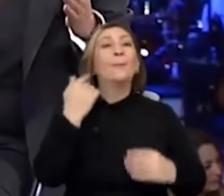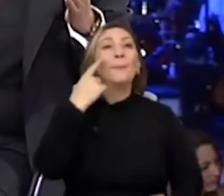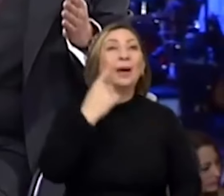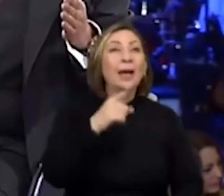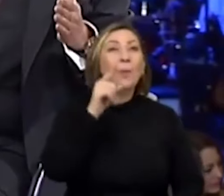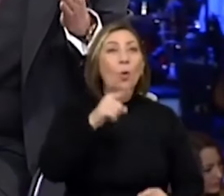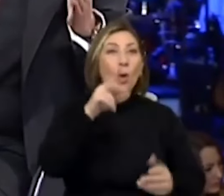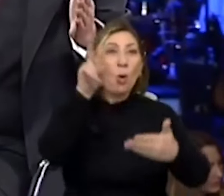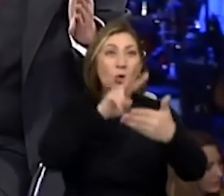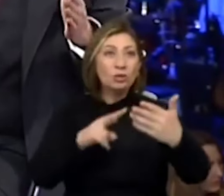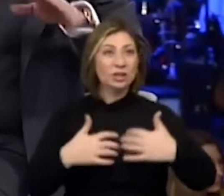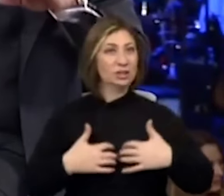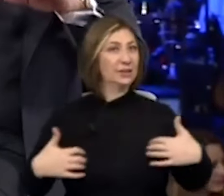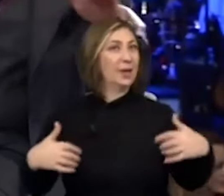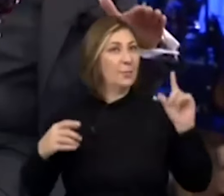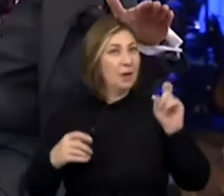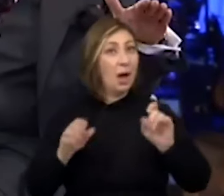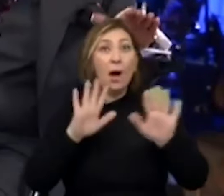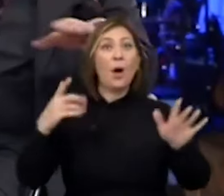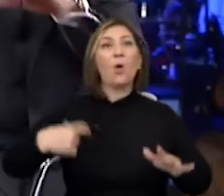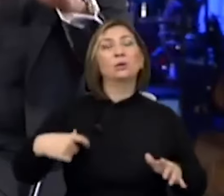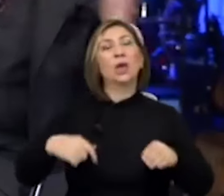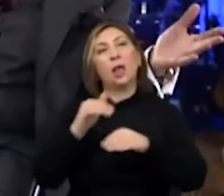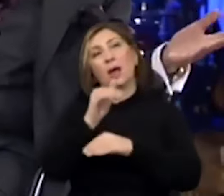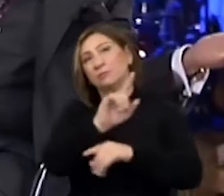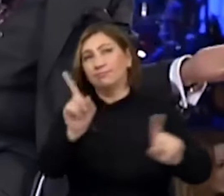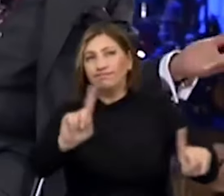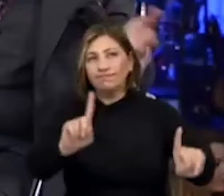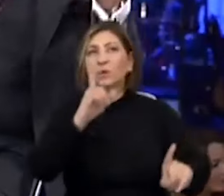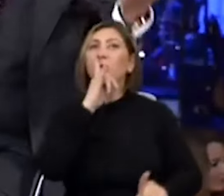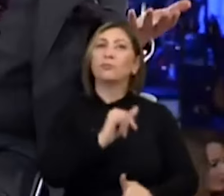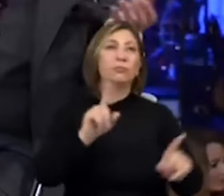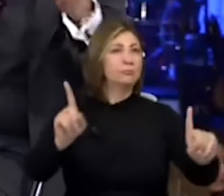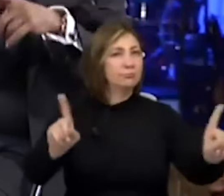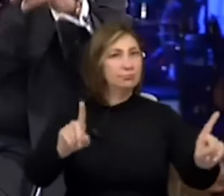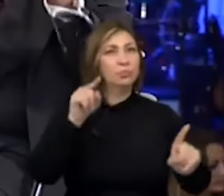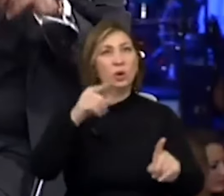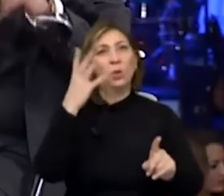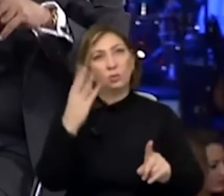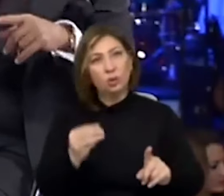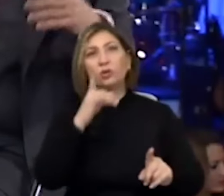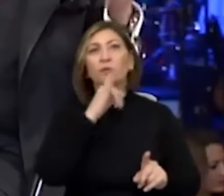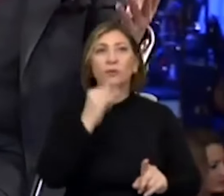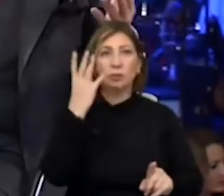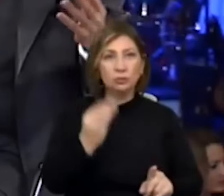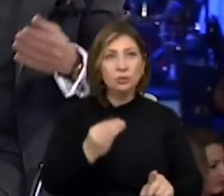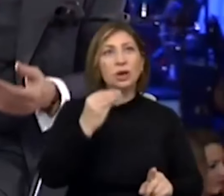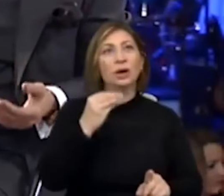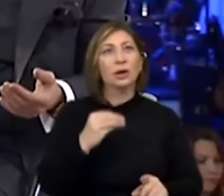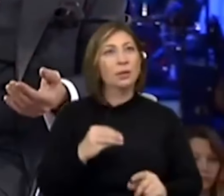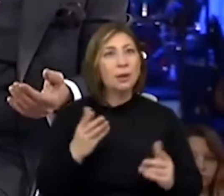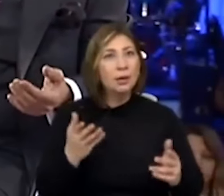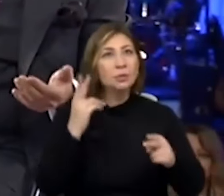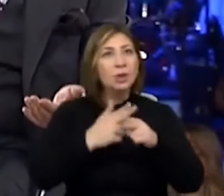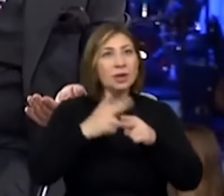bakalım onu okuyacak kadar cesurlar mı? Ama kesinlikle özel hayat ve küfür yok. Bunlar olursa özel hayat ve küfür